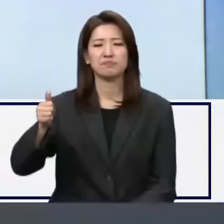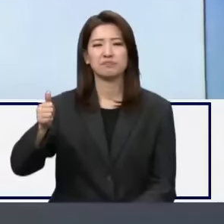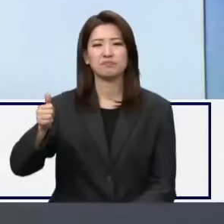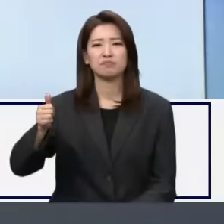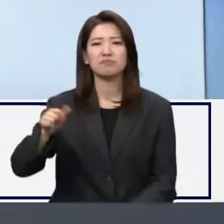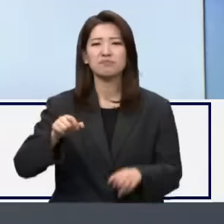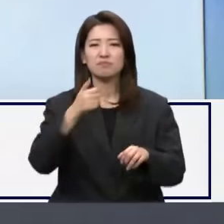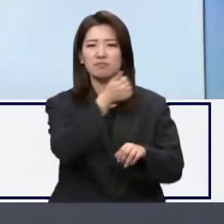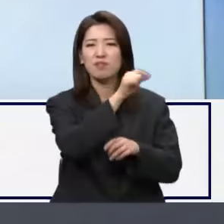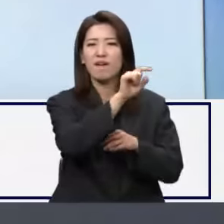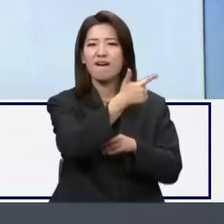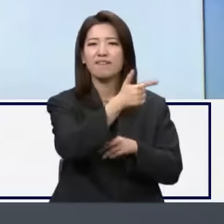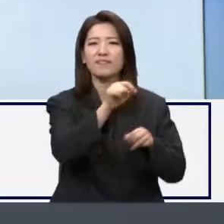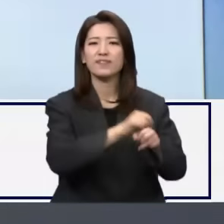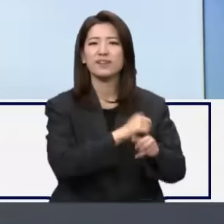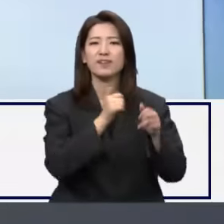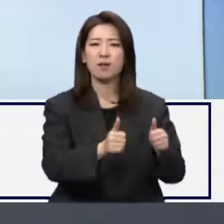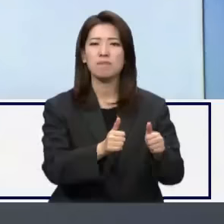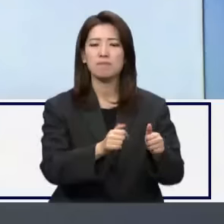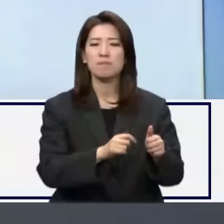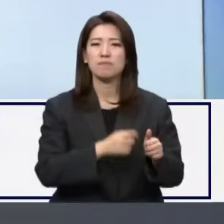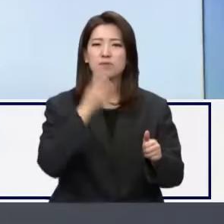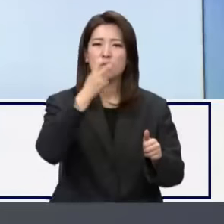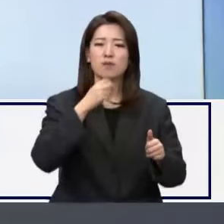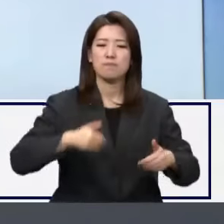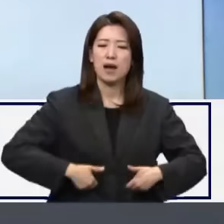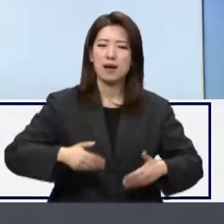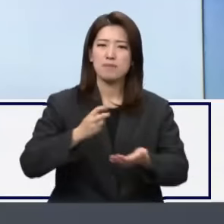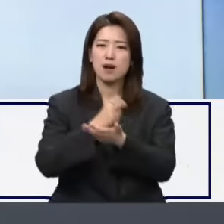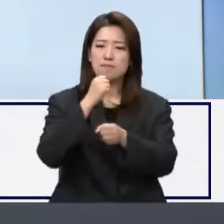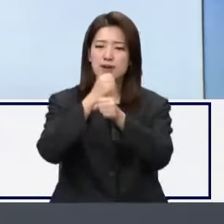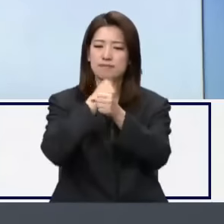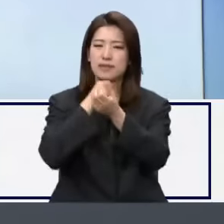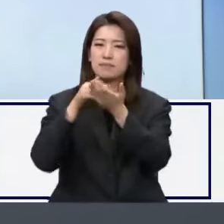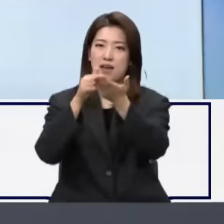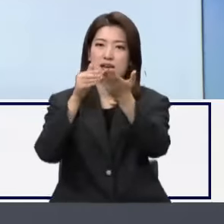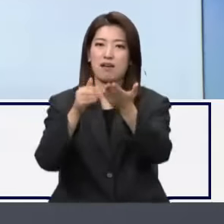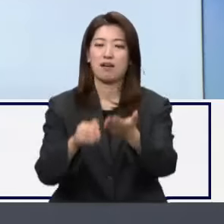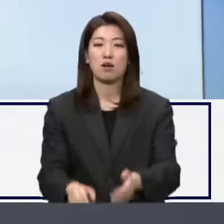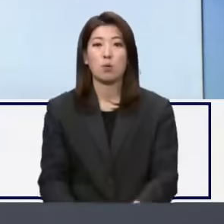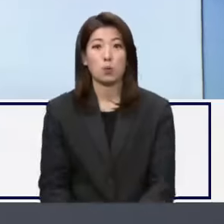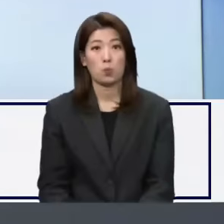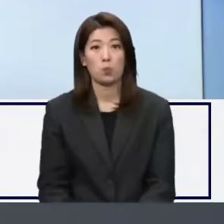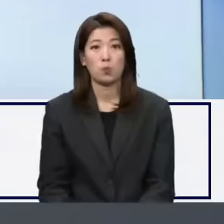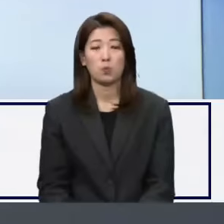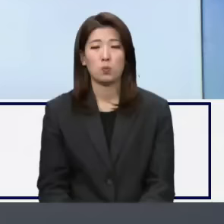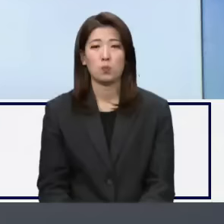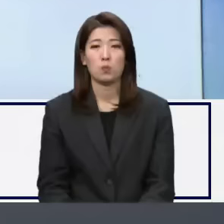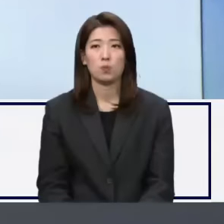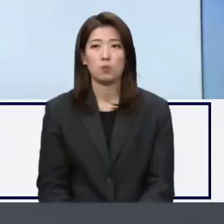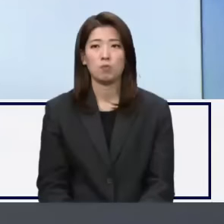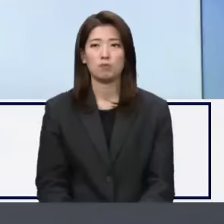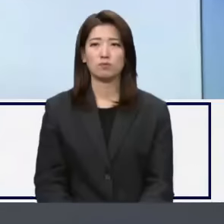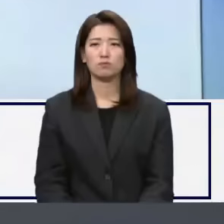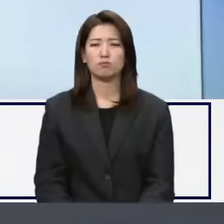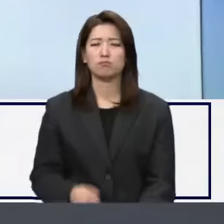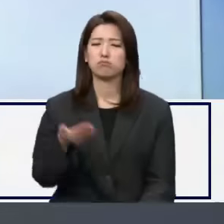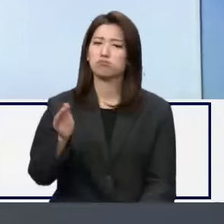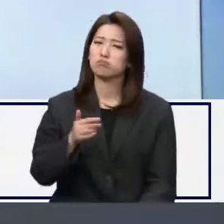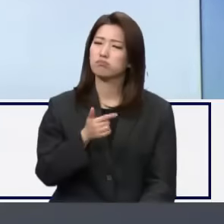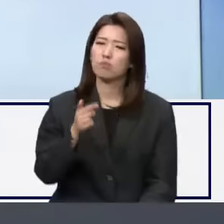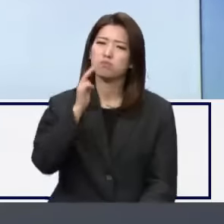어떤 특검을 특검법을 발휘하겠습니다라고 얘기를 했는데 자칫 이렇게 되면 장유미 변호사님 너무 강하면